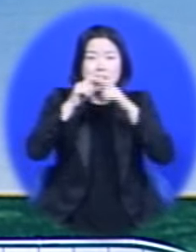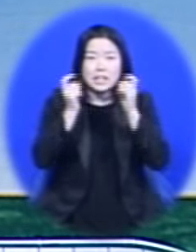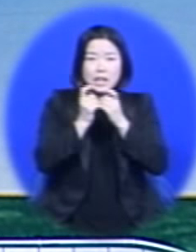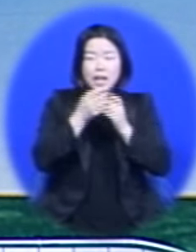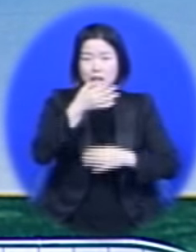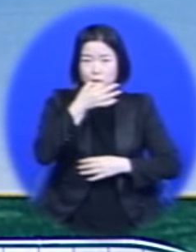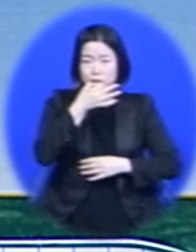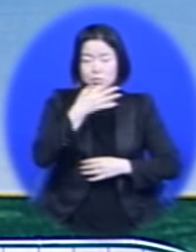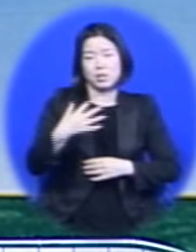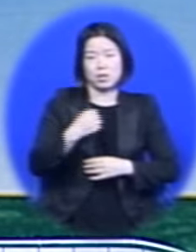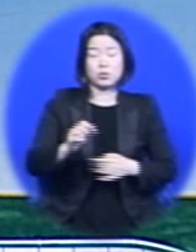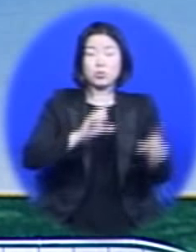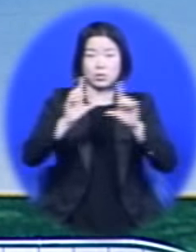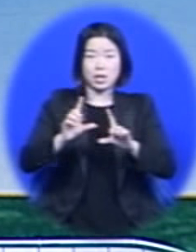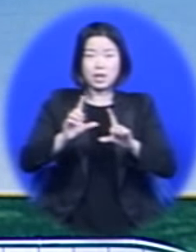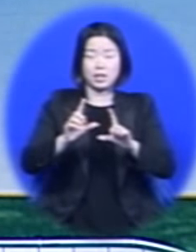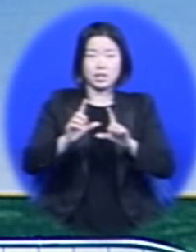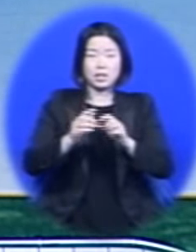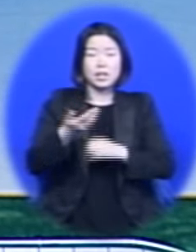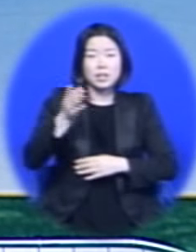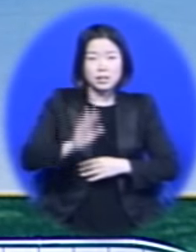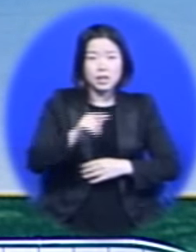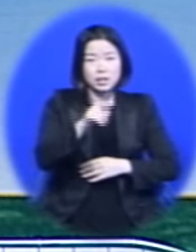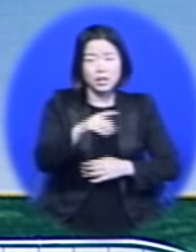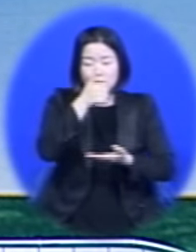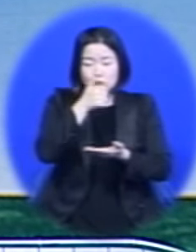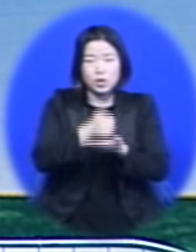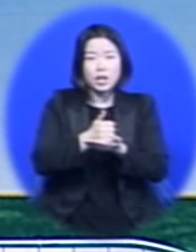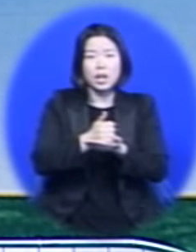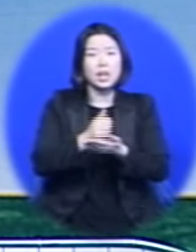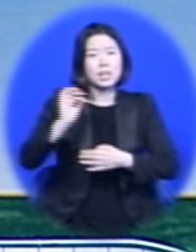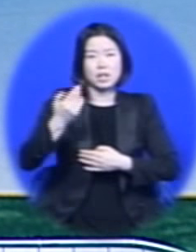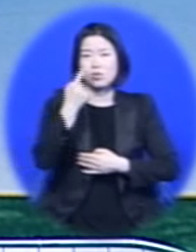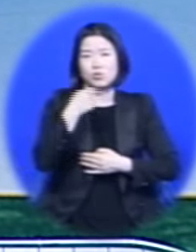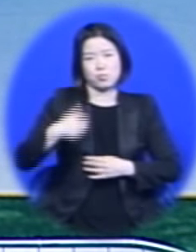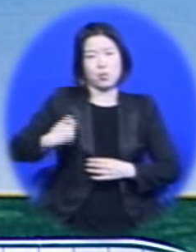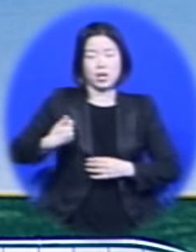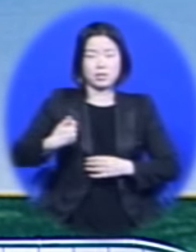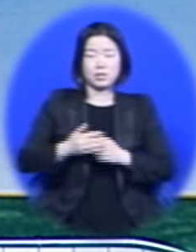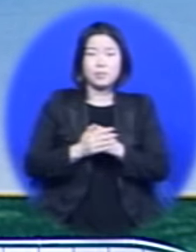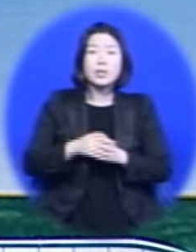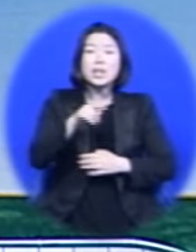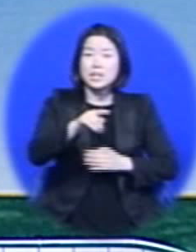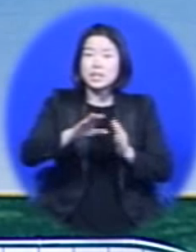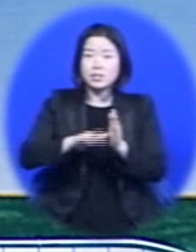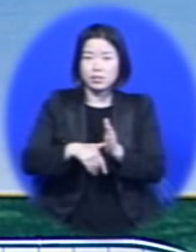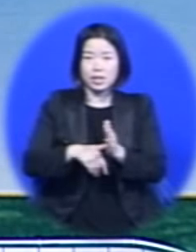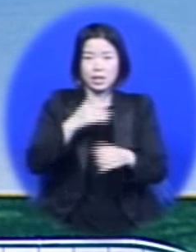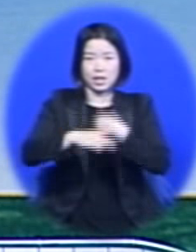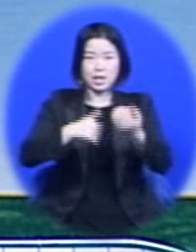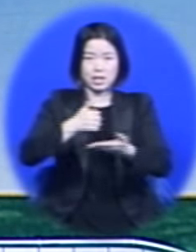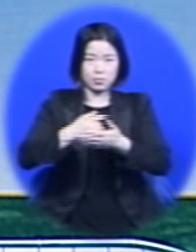욕심으로 그들은 살았습니다. 그러면서도 그게 죄가 되는 줄 몰랐습니다. 자, 이런 때에